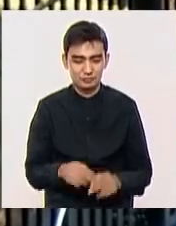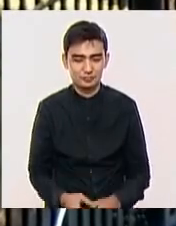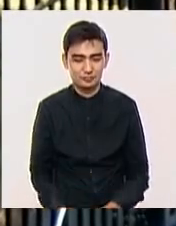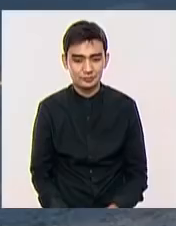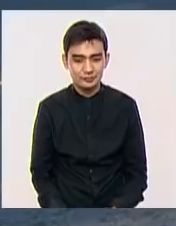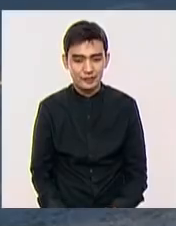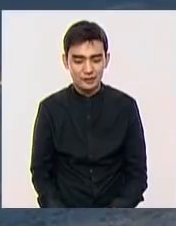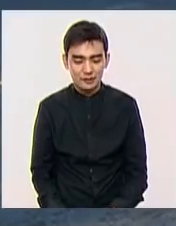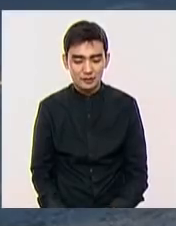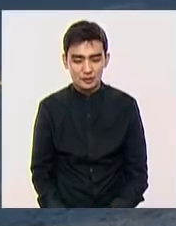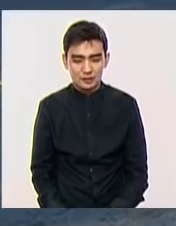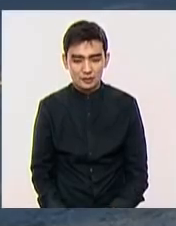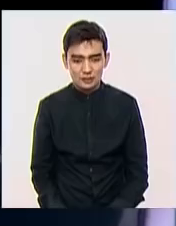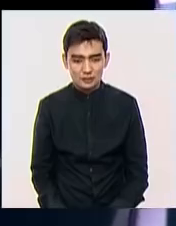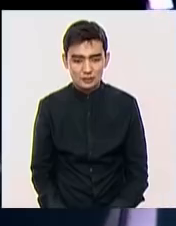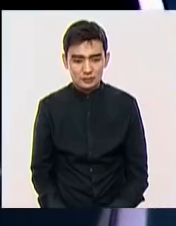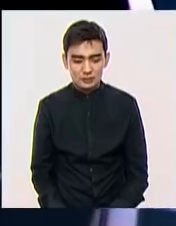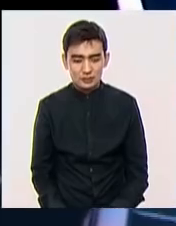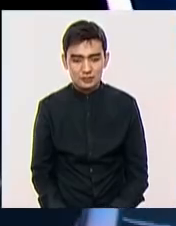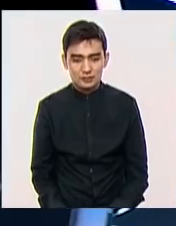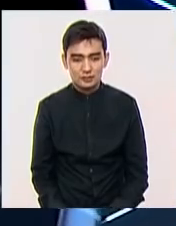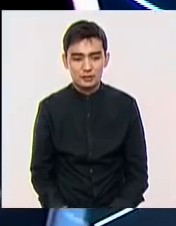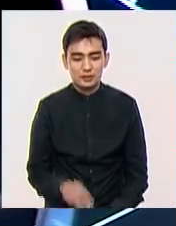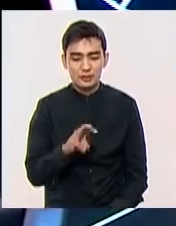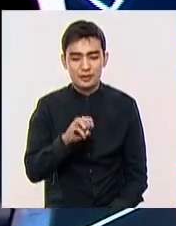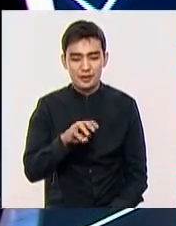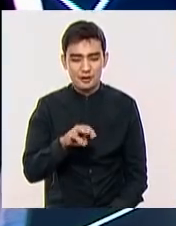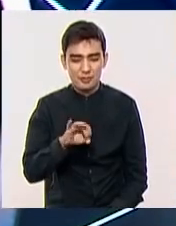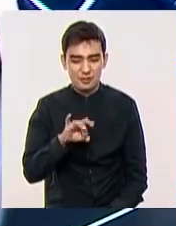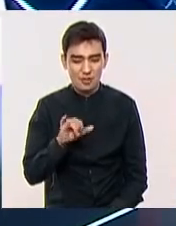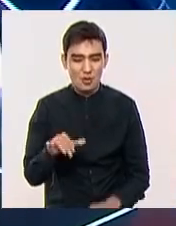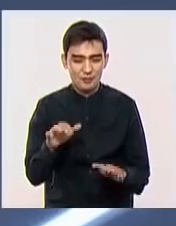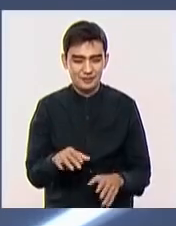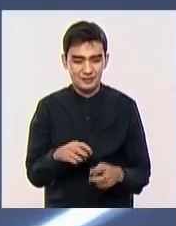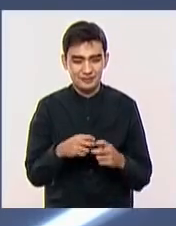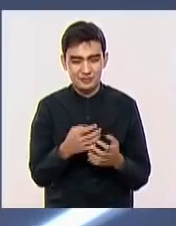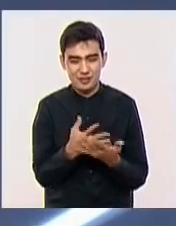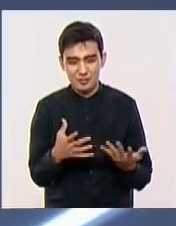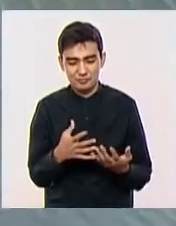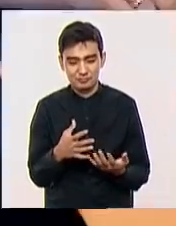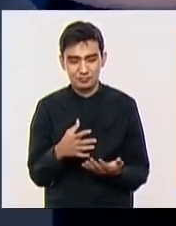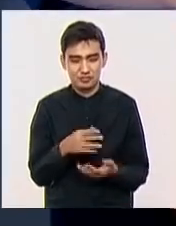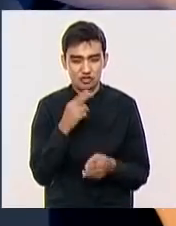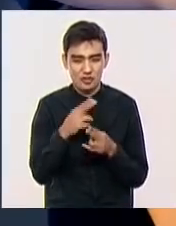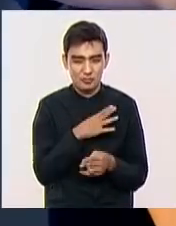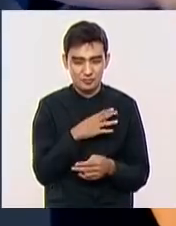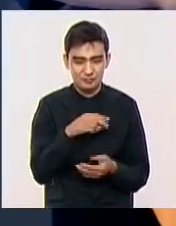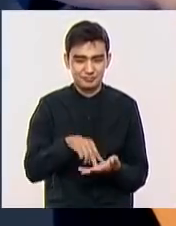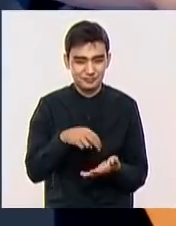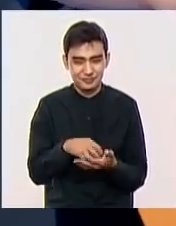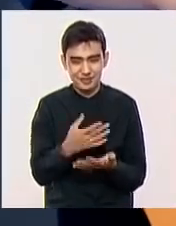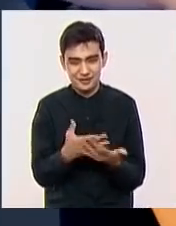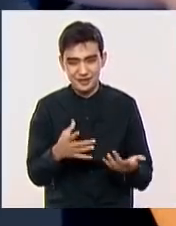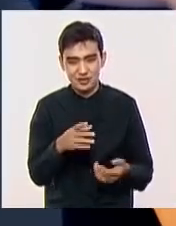Турабеков, Информбюро Шымкент. В Темиртау уничтожают гимнастику как вид спорта. С такой жалобой обратились к